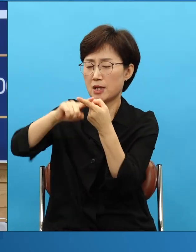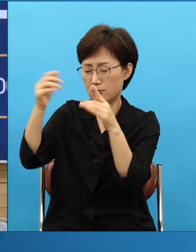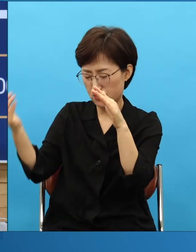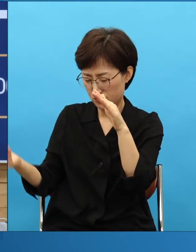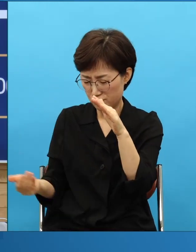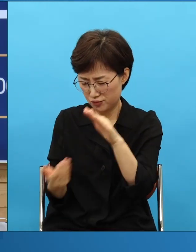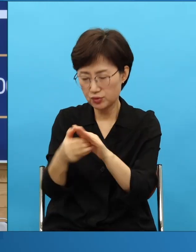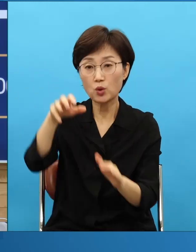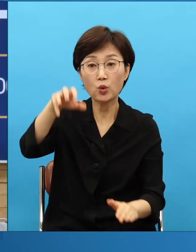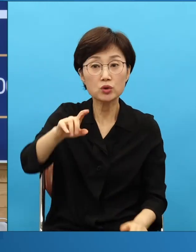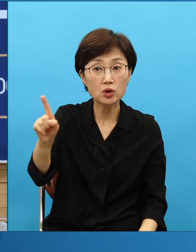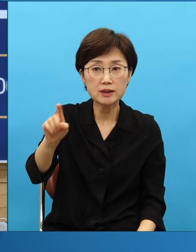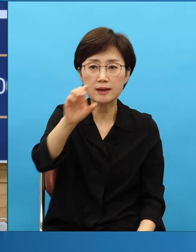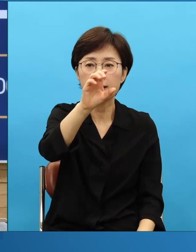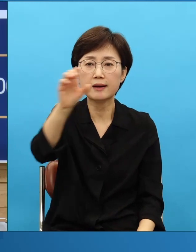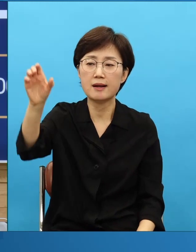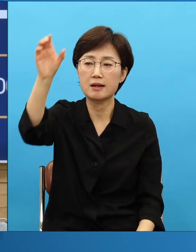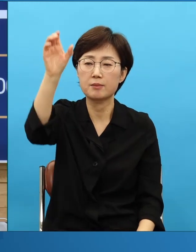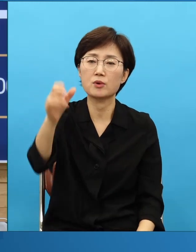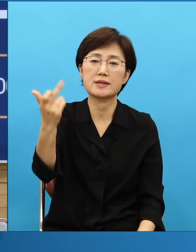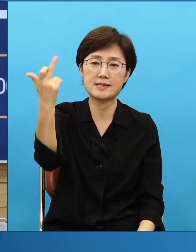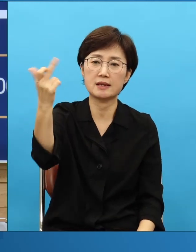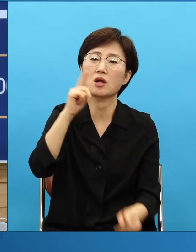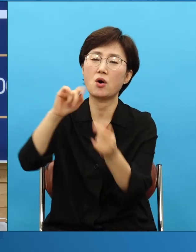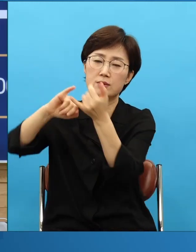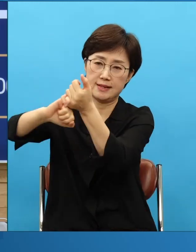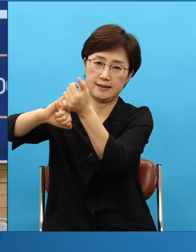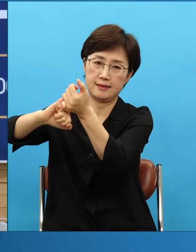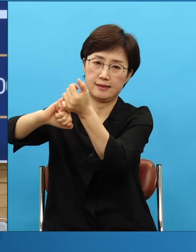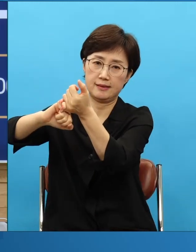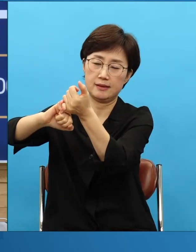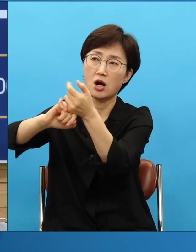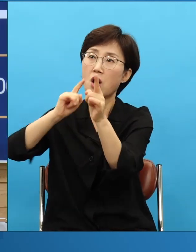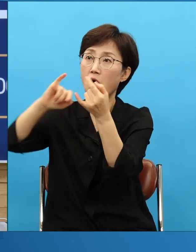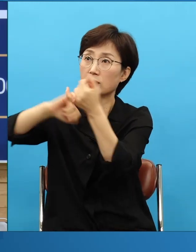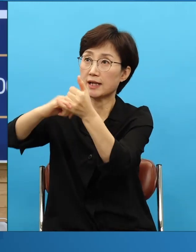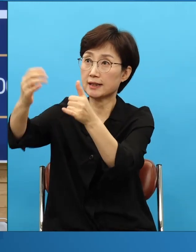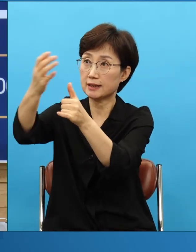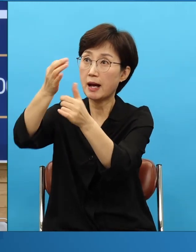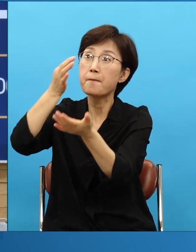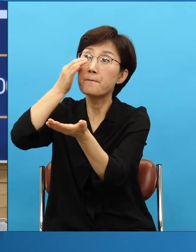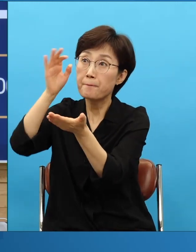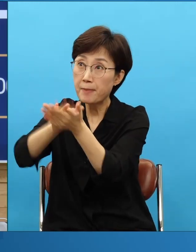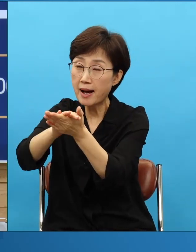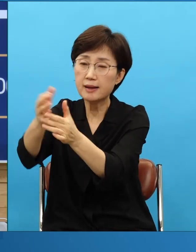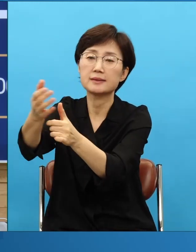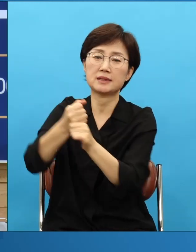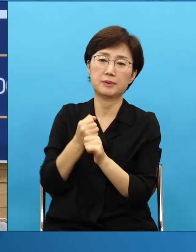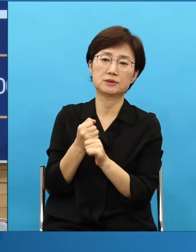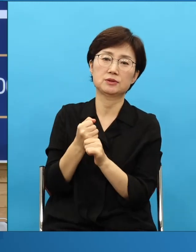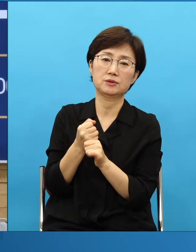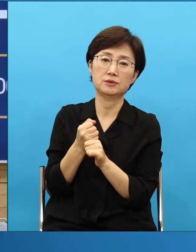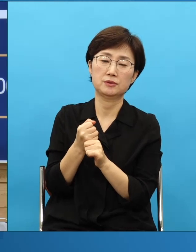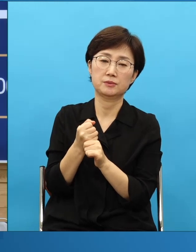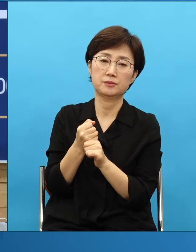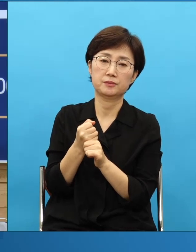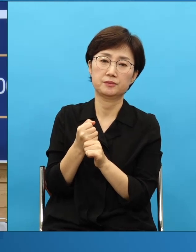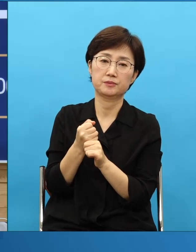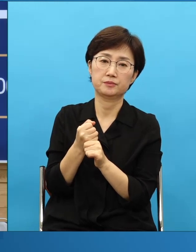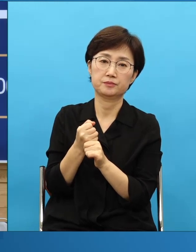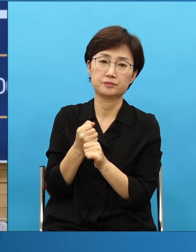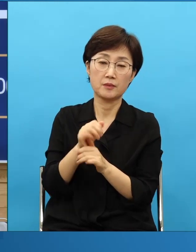This is the fulfillment of these words. 이 언약을 보았단 말이에요. And so these are the people who saw this covenant. 예수님께서